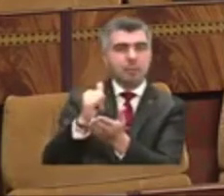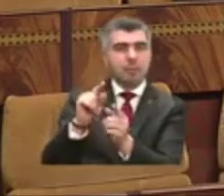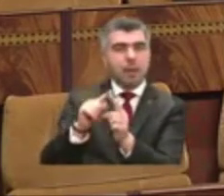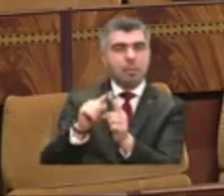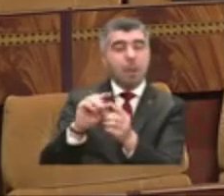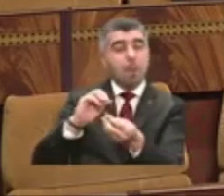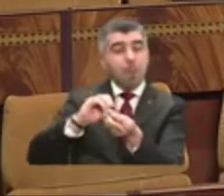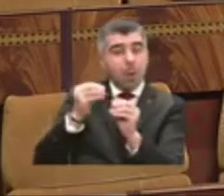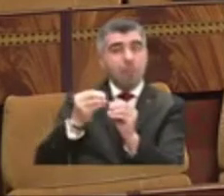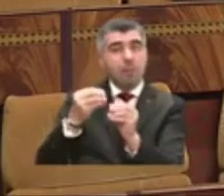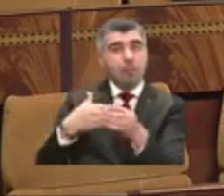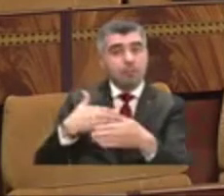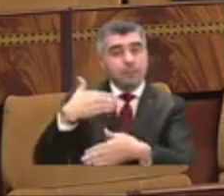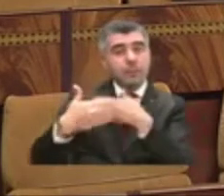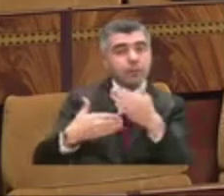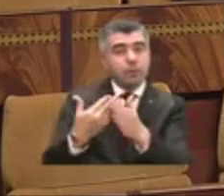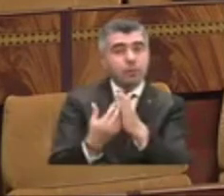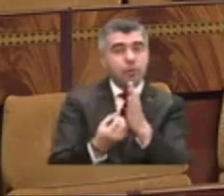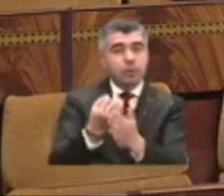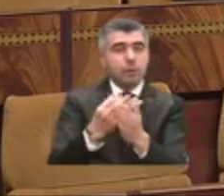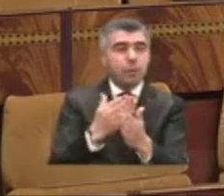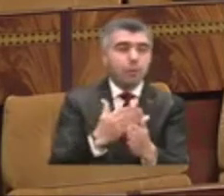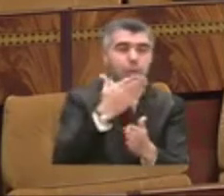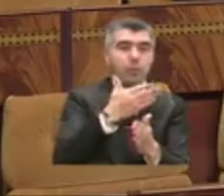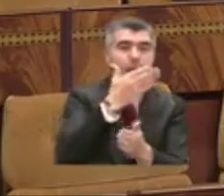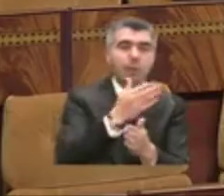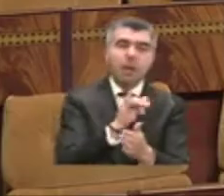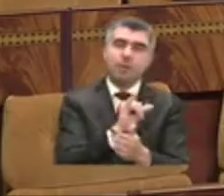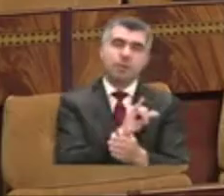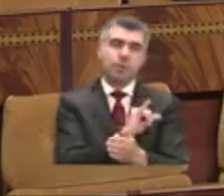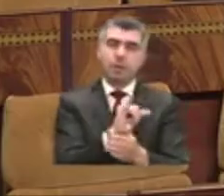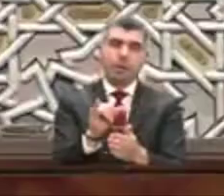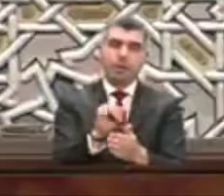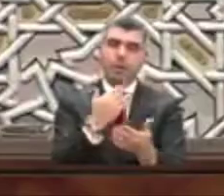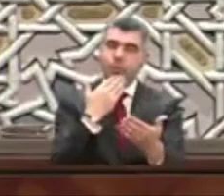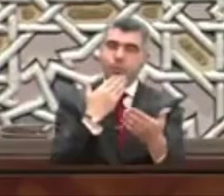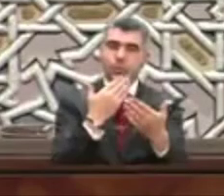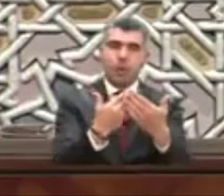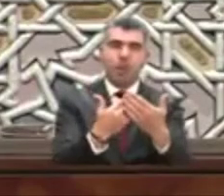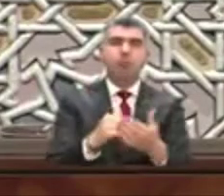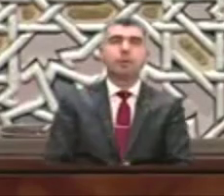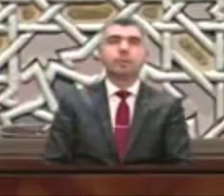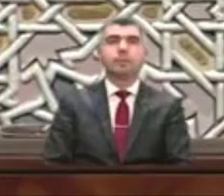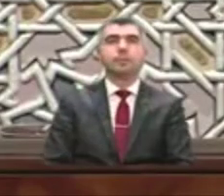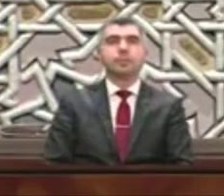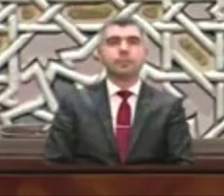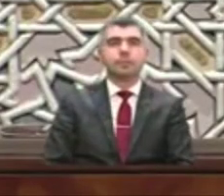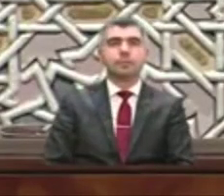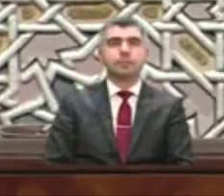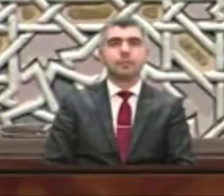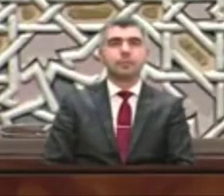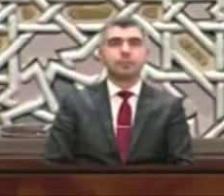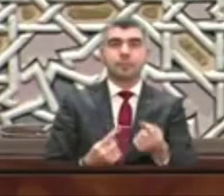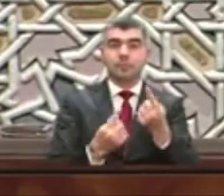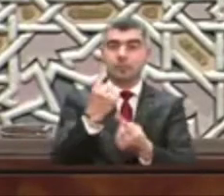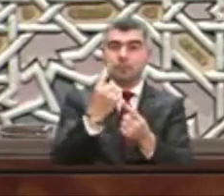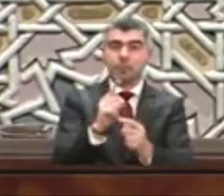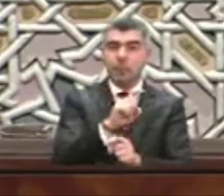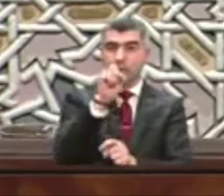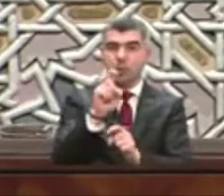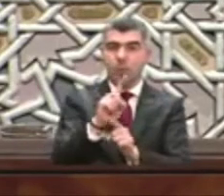تتوصل للمرحله الخطر. وشكرا. شكرا سيد النائب المحترم. تعقيبات إضافية في